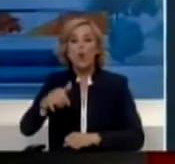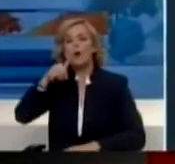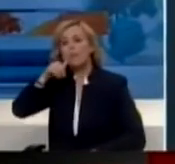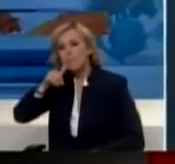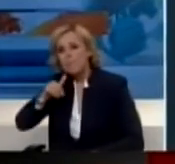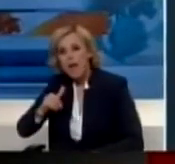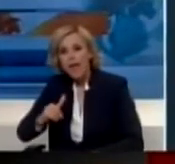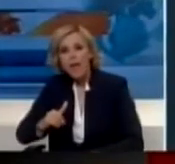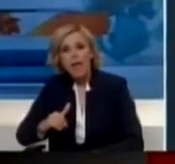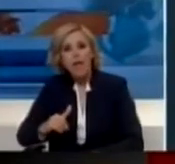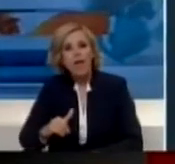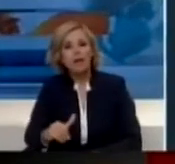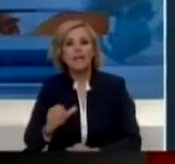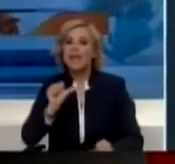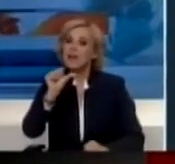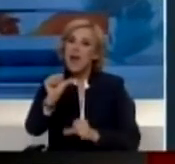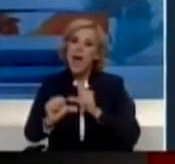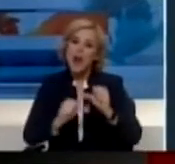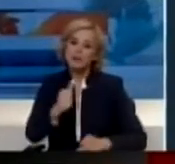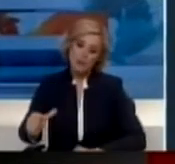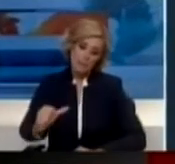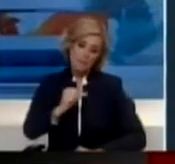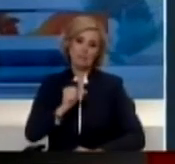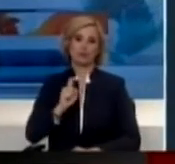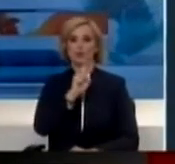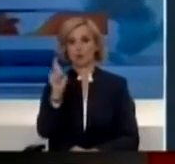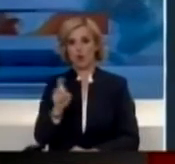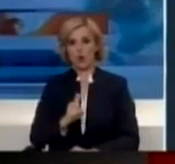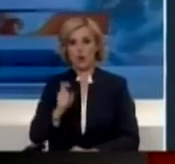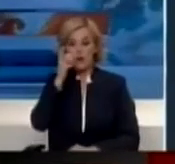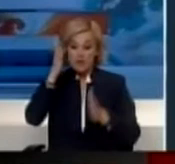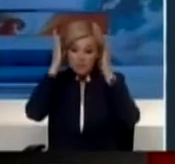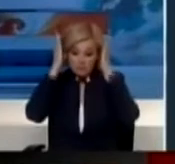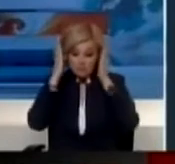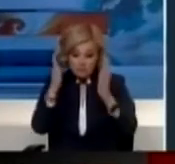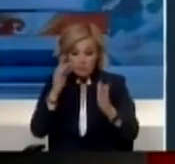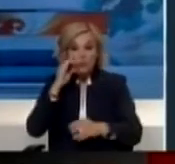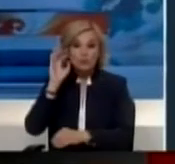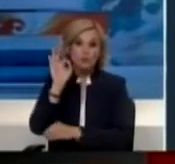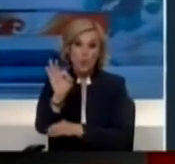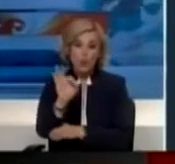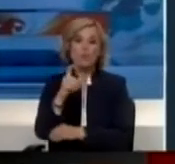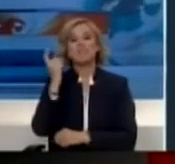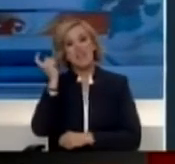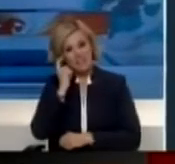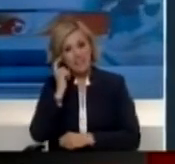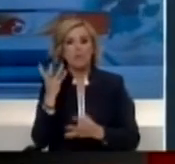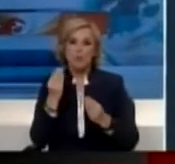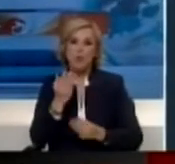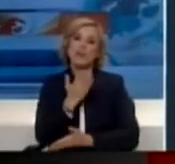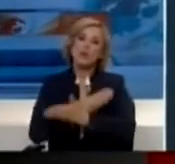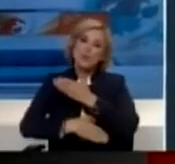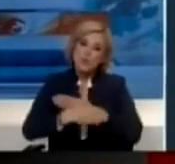διάρκεια της σταδιακής άρσης τους. Πρέπει να παραμείνουμε προσιλωμένοι στο στόχο. Όσο κουραστικό, όσο δύσκολο και αν φαίνεται κάποιες στιγμές